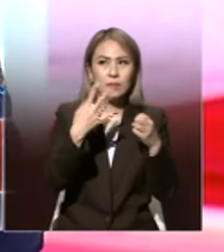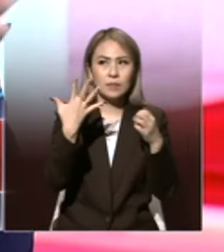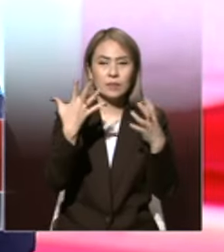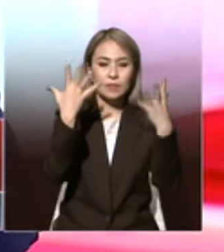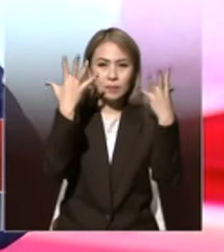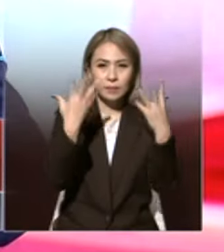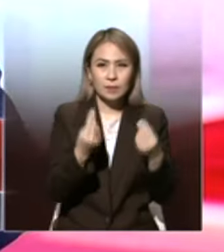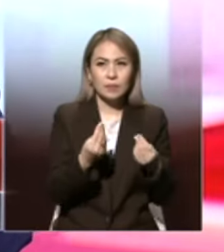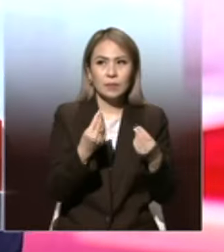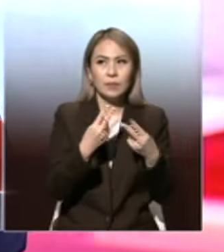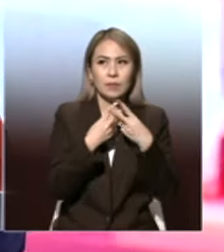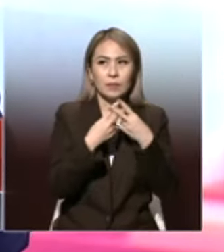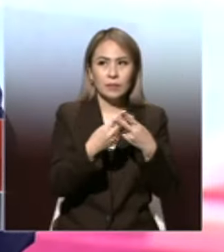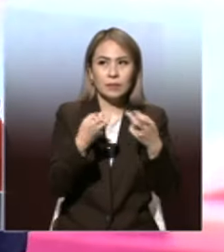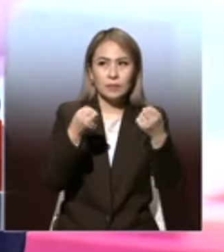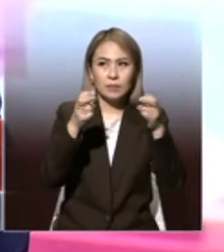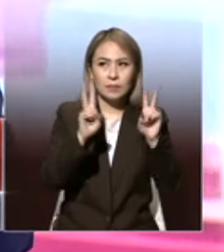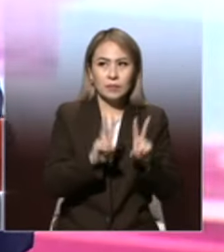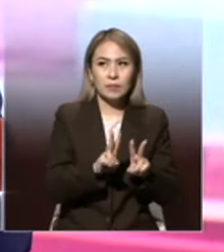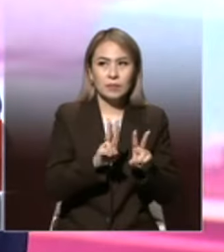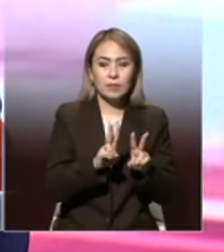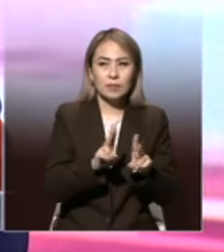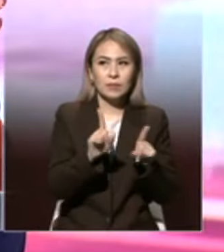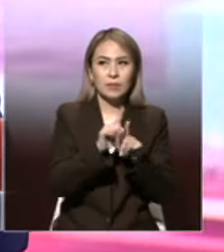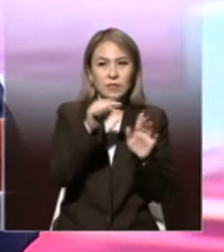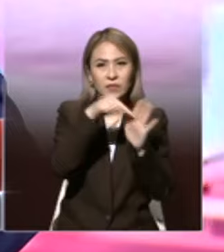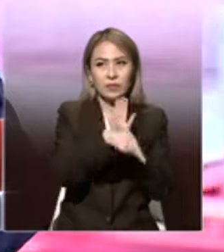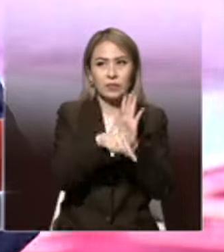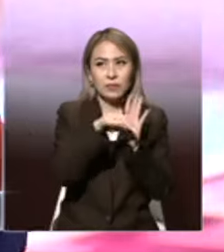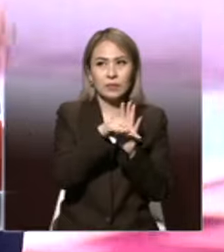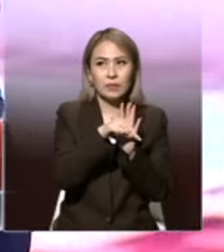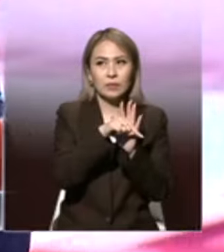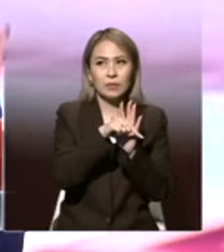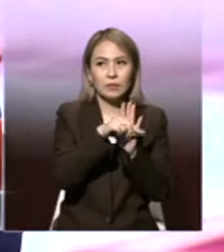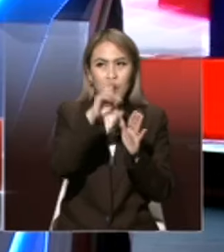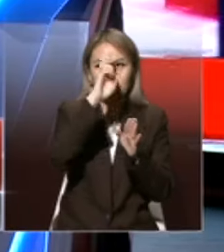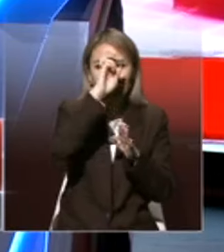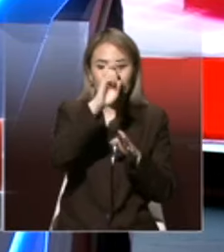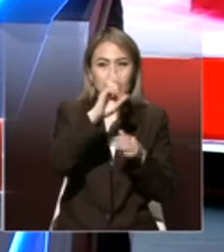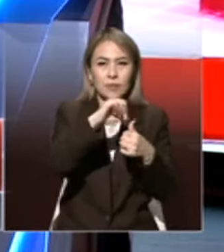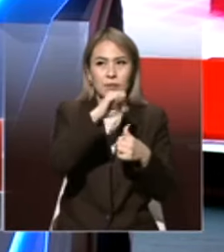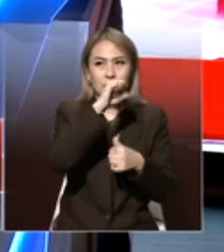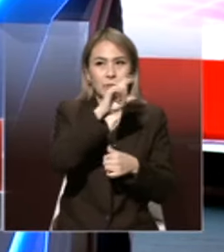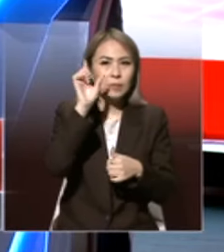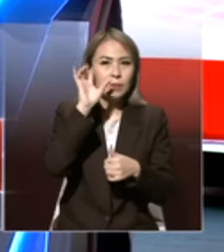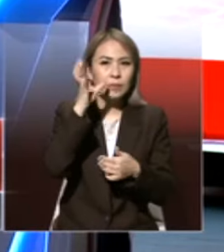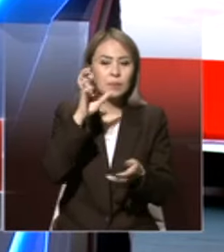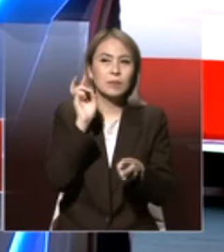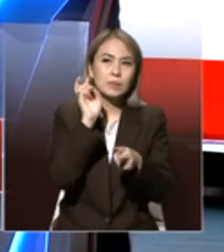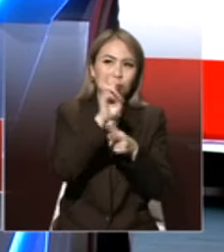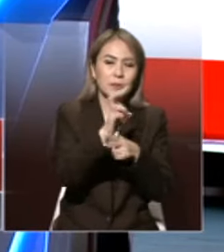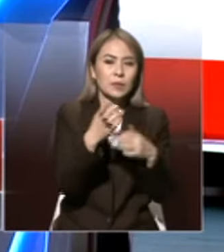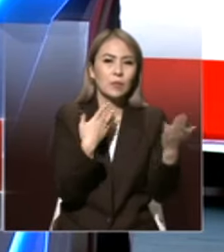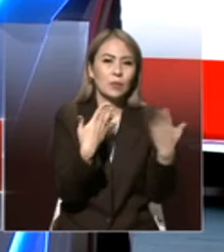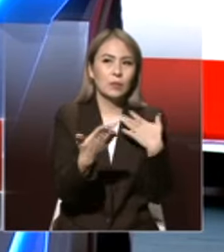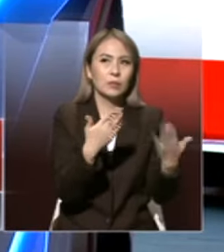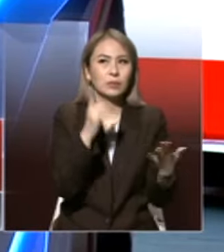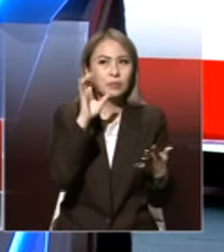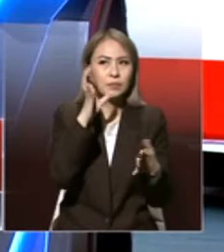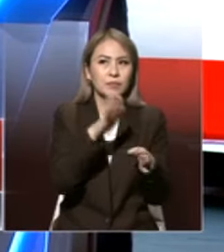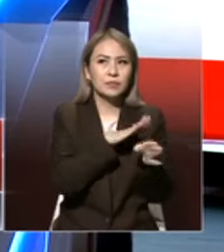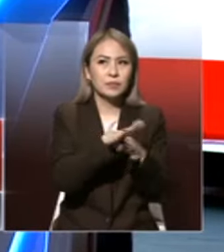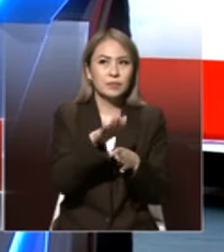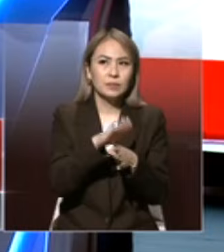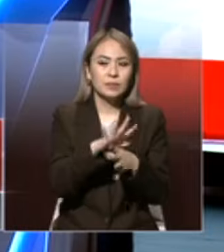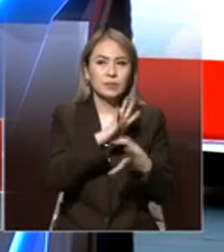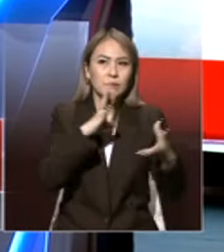күнге қамалған арнайы қабылдағыштардың ішінде үкіметтік емес ұйымдардың психологтары барып, психологиялық жұмыстар жүргізіп жатыр.